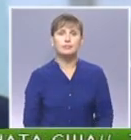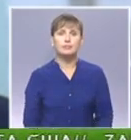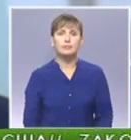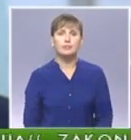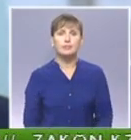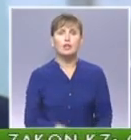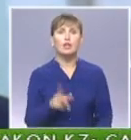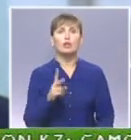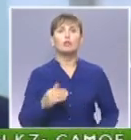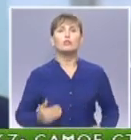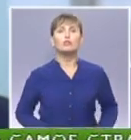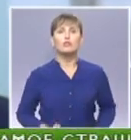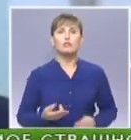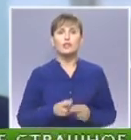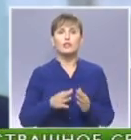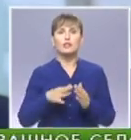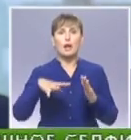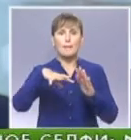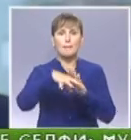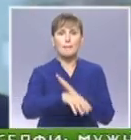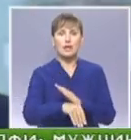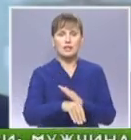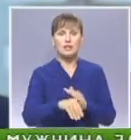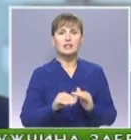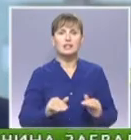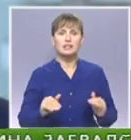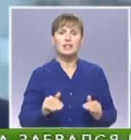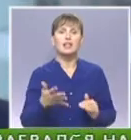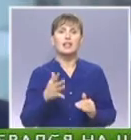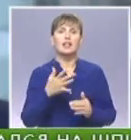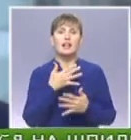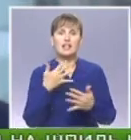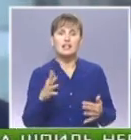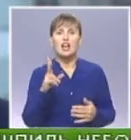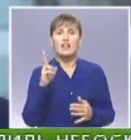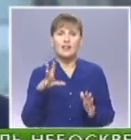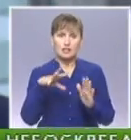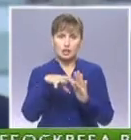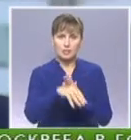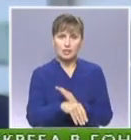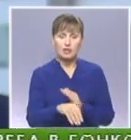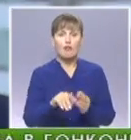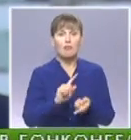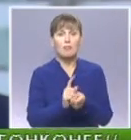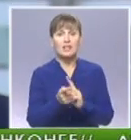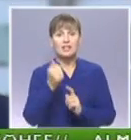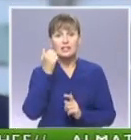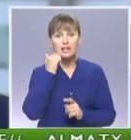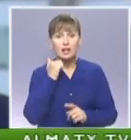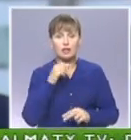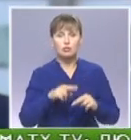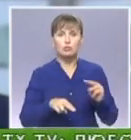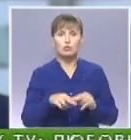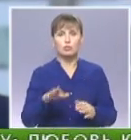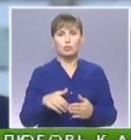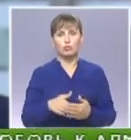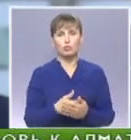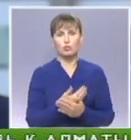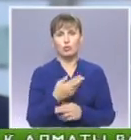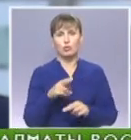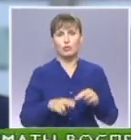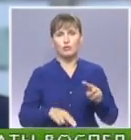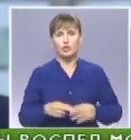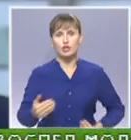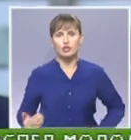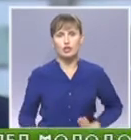Кто живет в этих домах, переселяется в эти квартиры. Вместо старых домов сносится, будет строиться уже